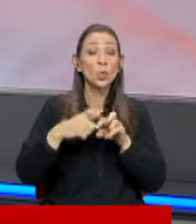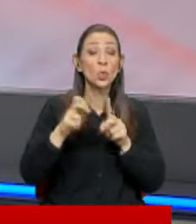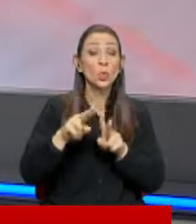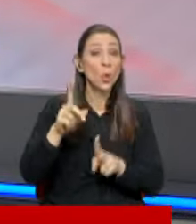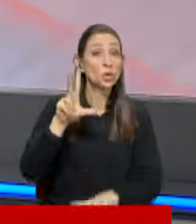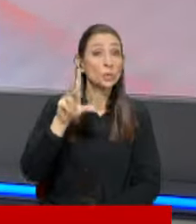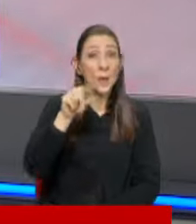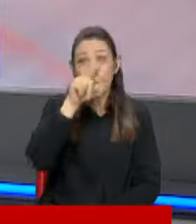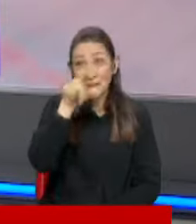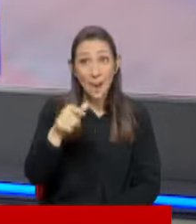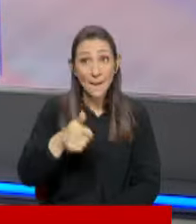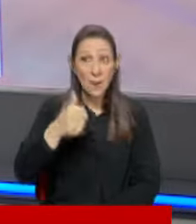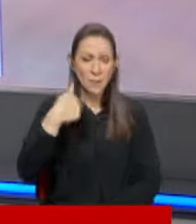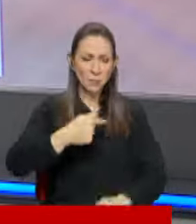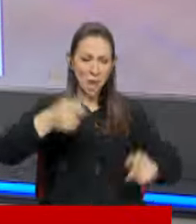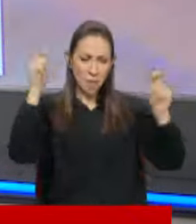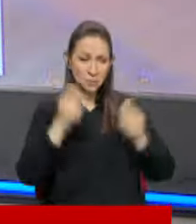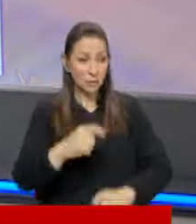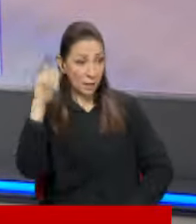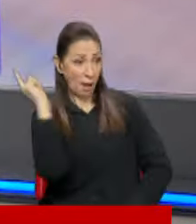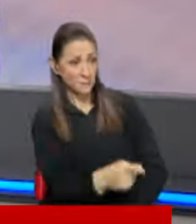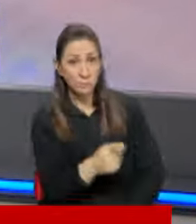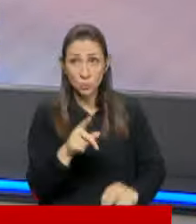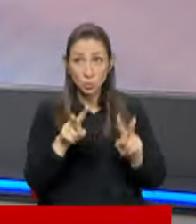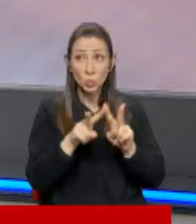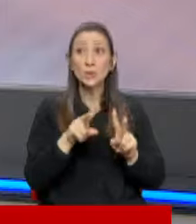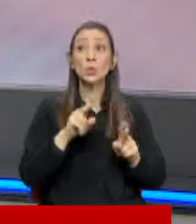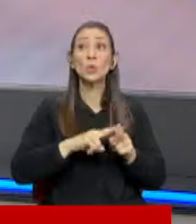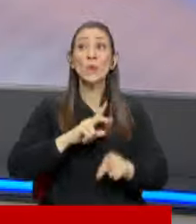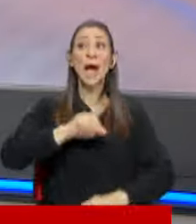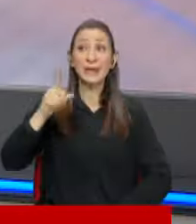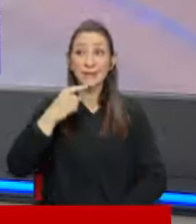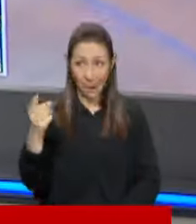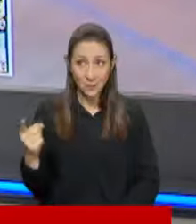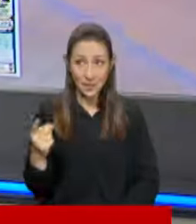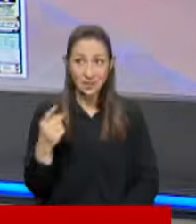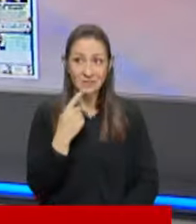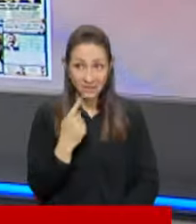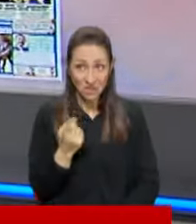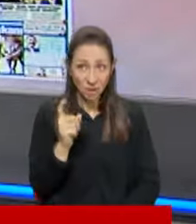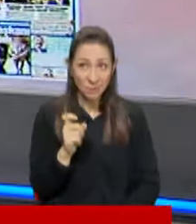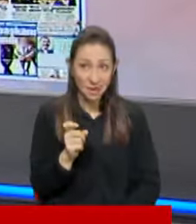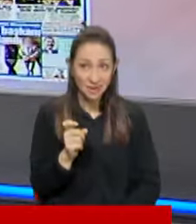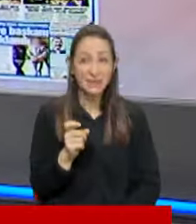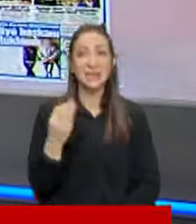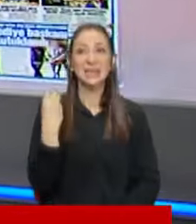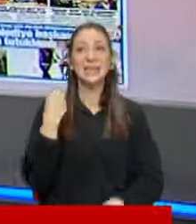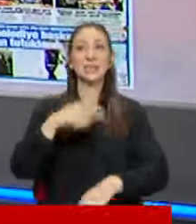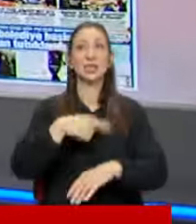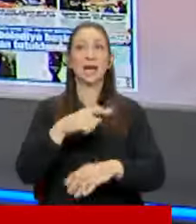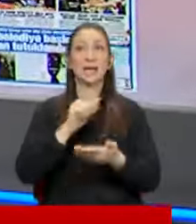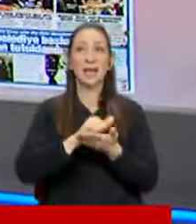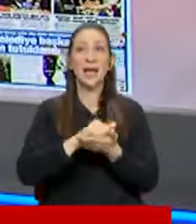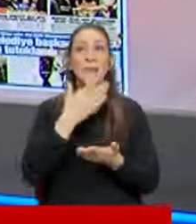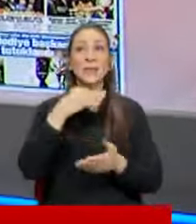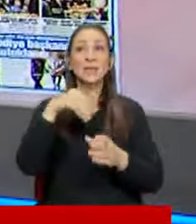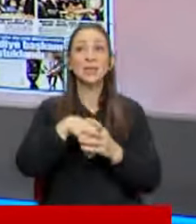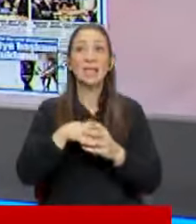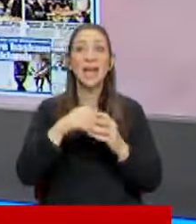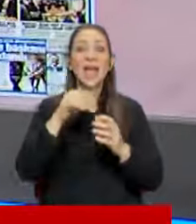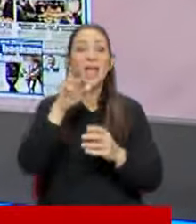Mart'ta bakanlık ben bunu yapacağım dediğinde Murat Kurum itiraz eder mi? Edecek mi? Yeni Çağ Gazetesi emekler için